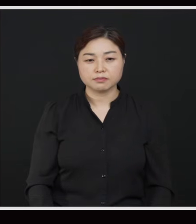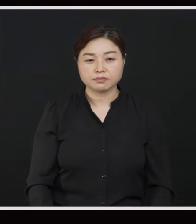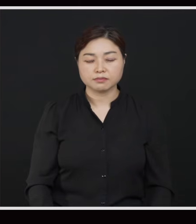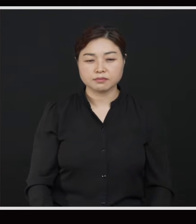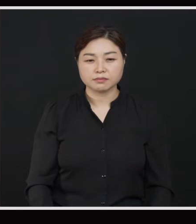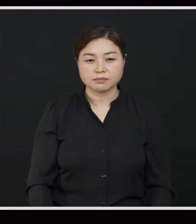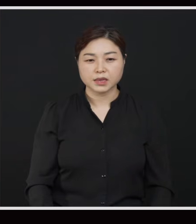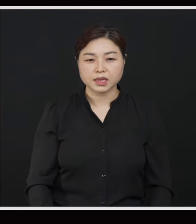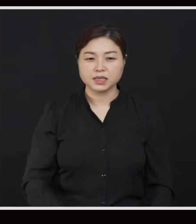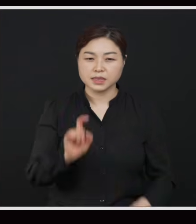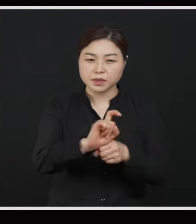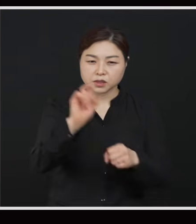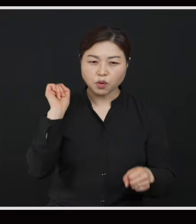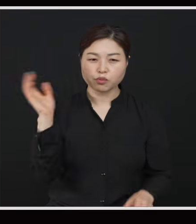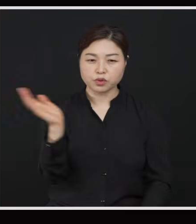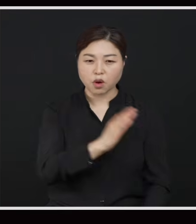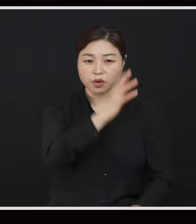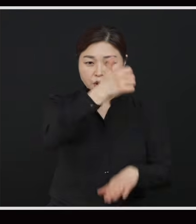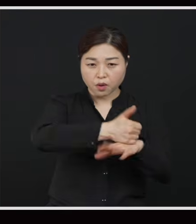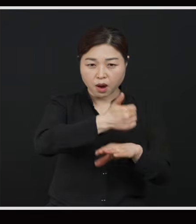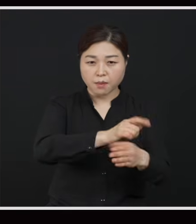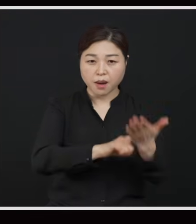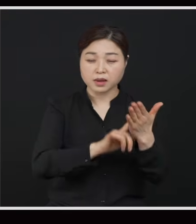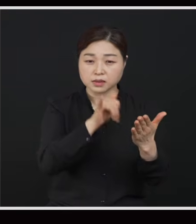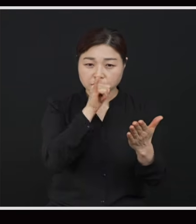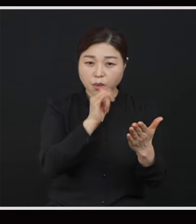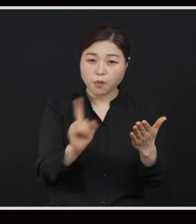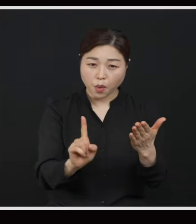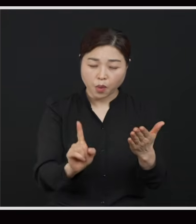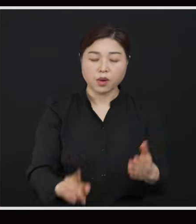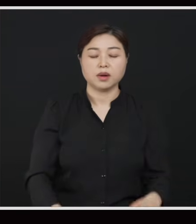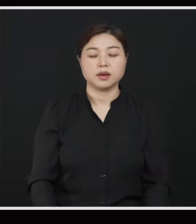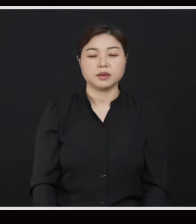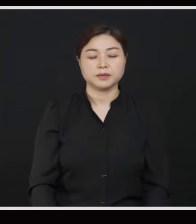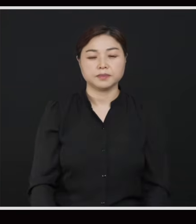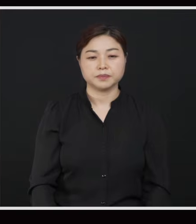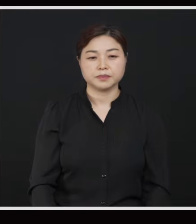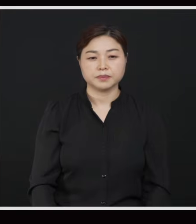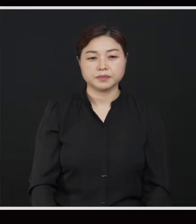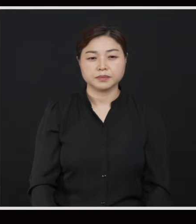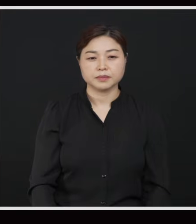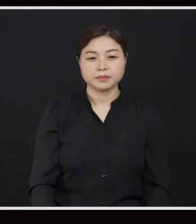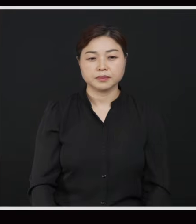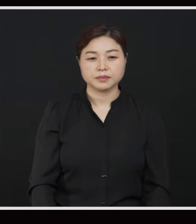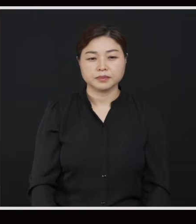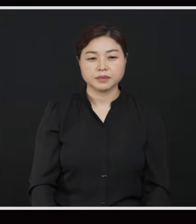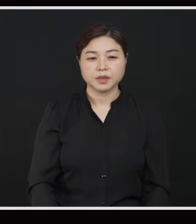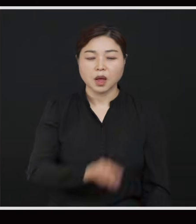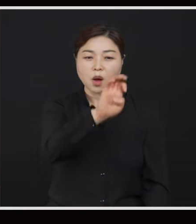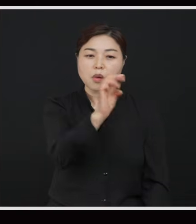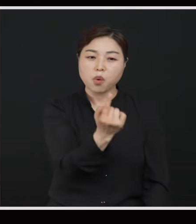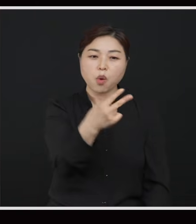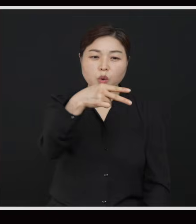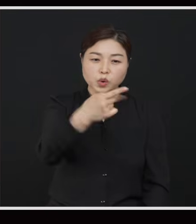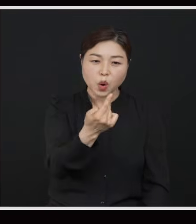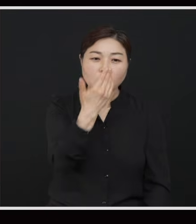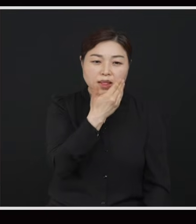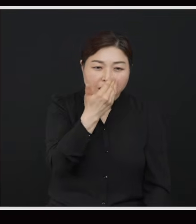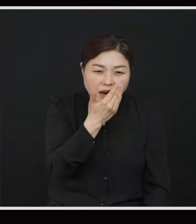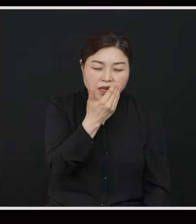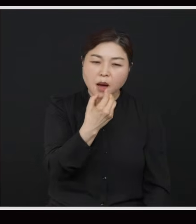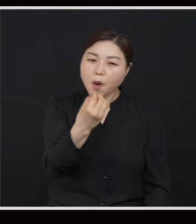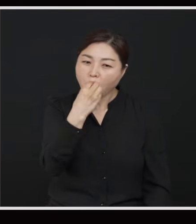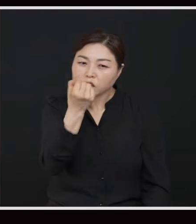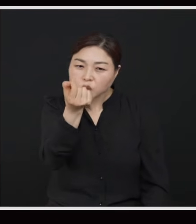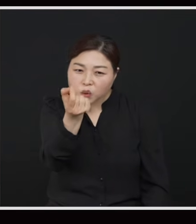그리고 근데 한 10여 년 전서부터 결과가 나오는데 조금 전에 말씀드린 거하고 비슷한데